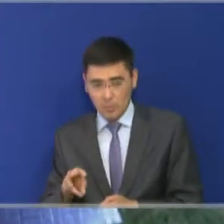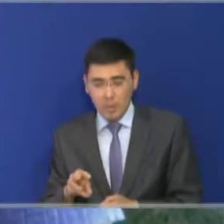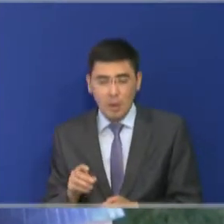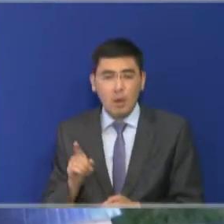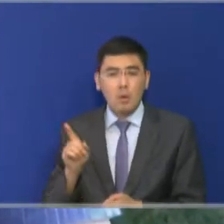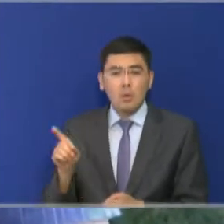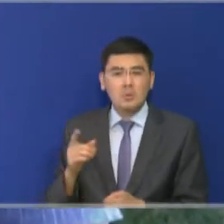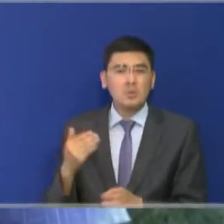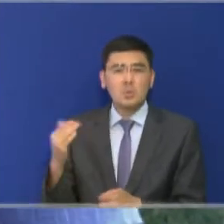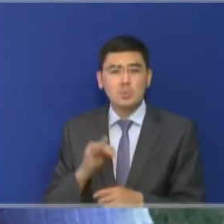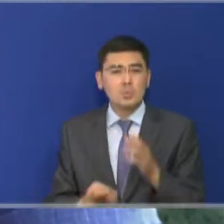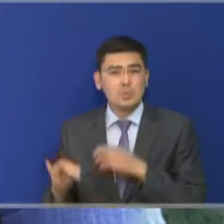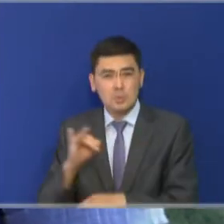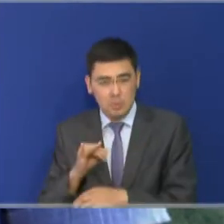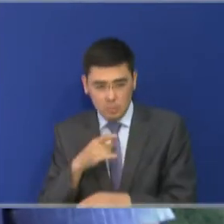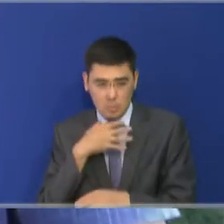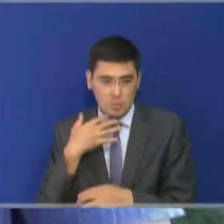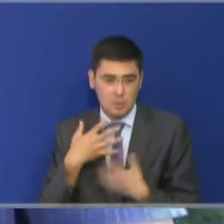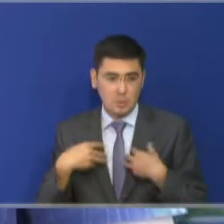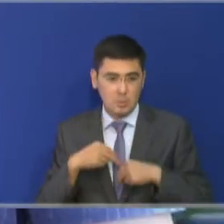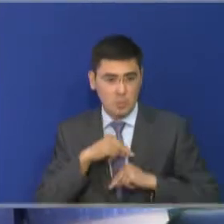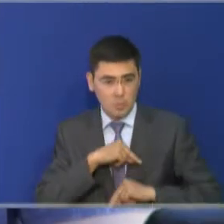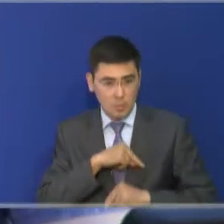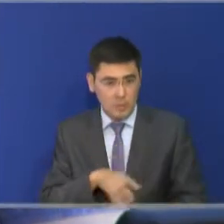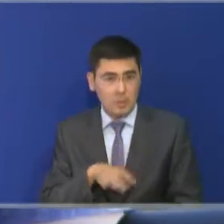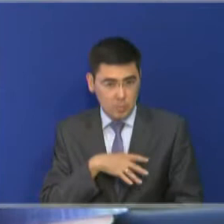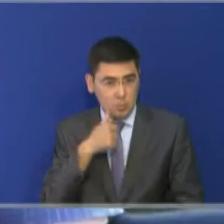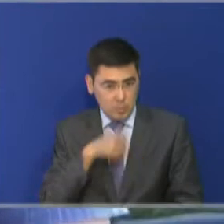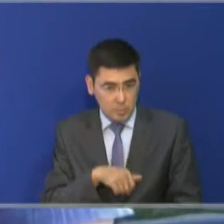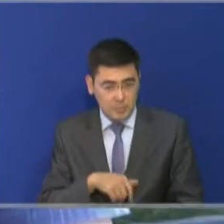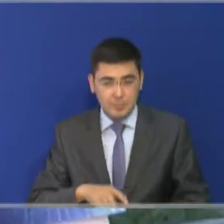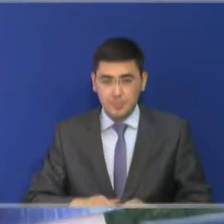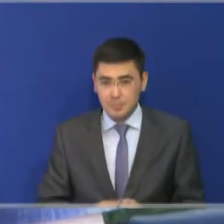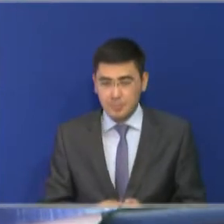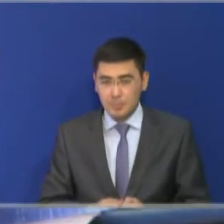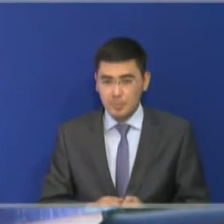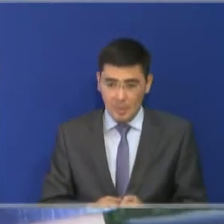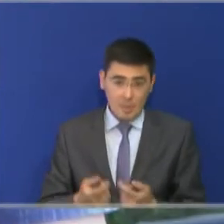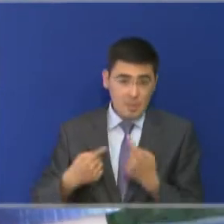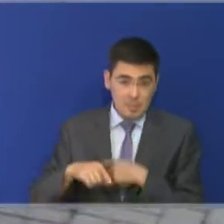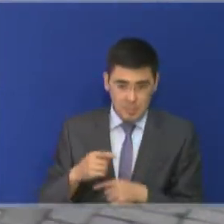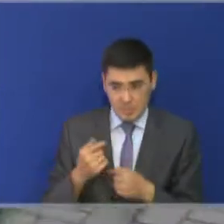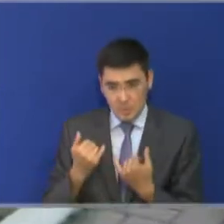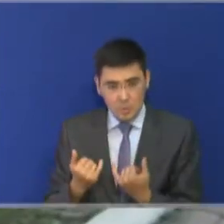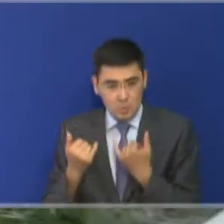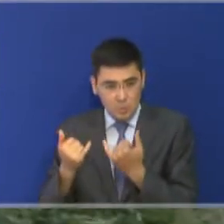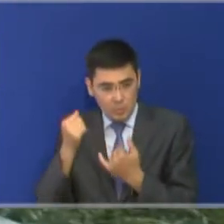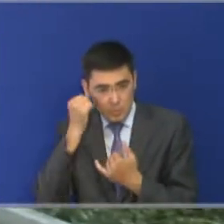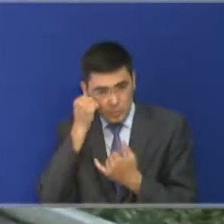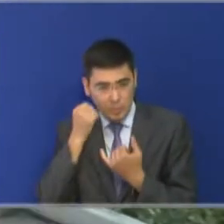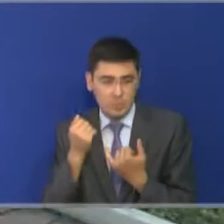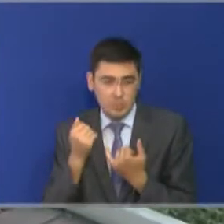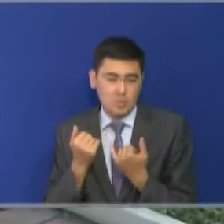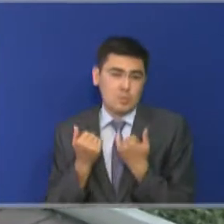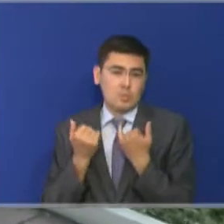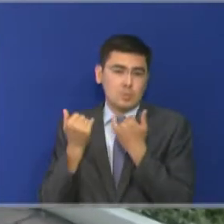ретінде оның тарихқа қосқан үлесі зор. Бұл шара арқылы алаш арыстарын еске алып, рухтарына тағзым етеміз. Ел болу үшін